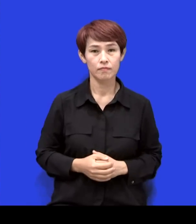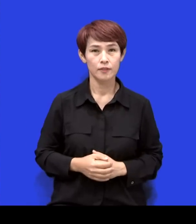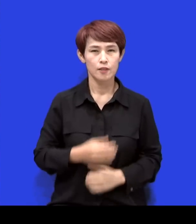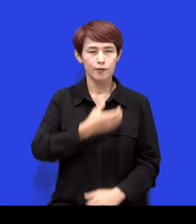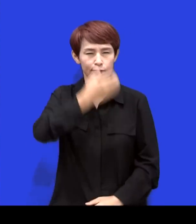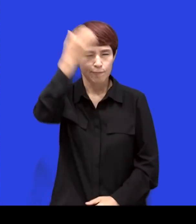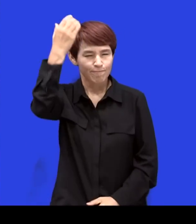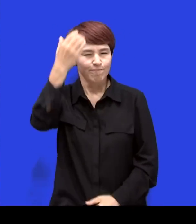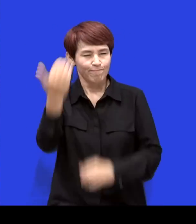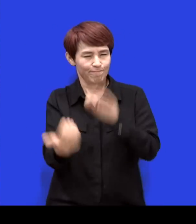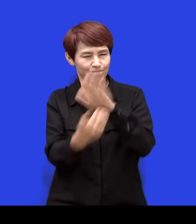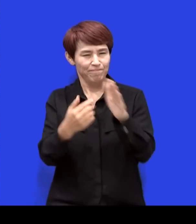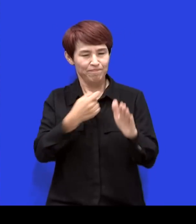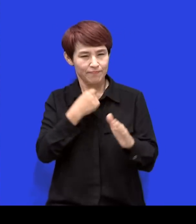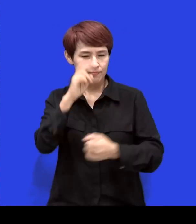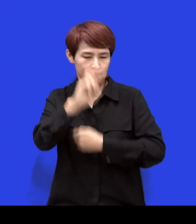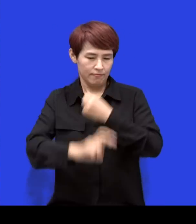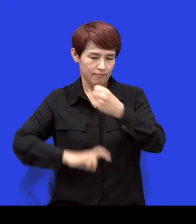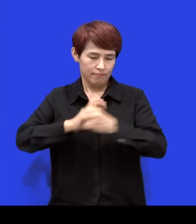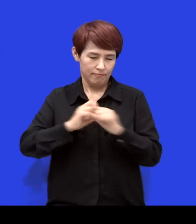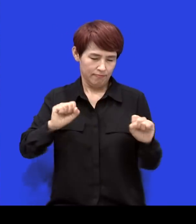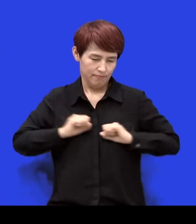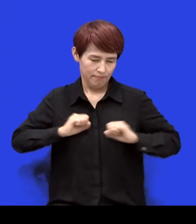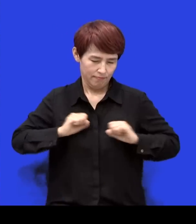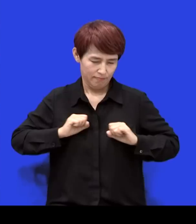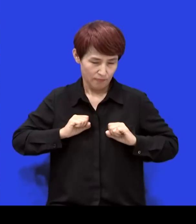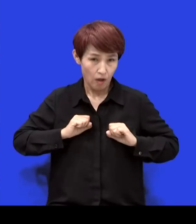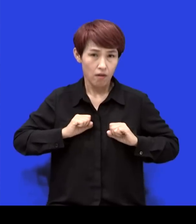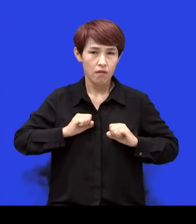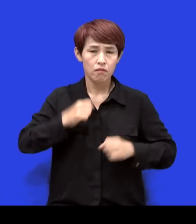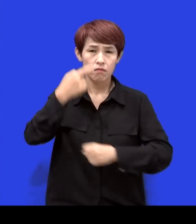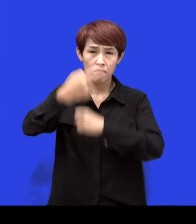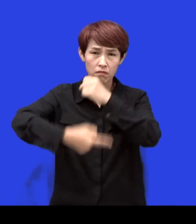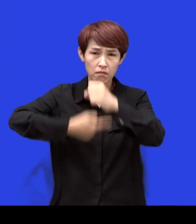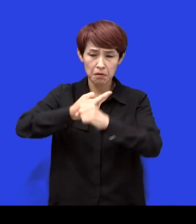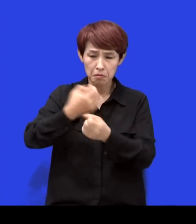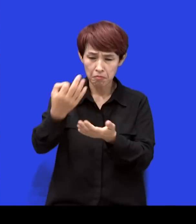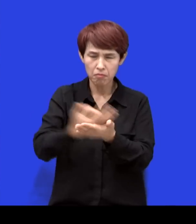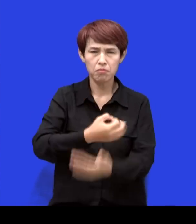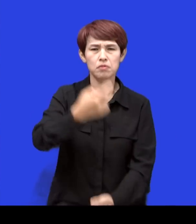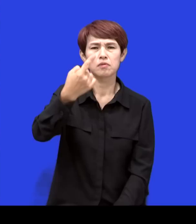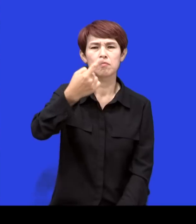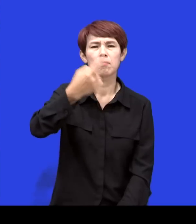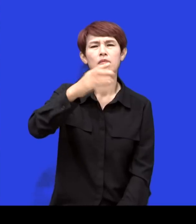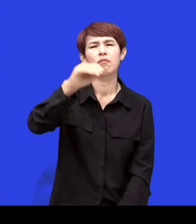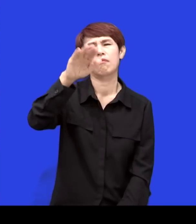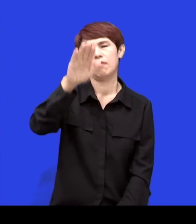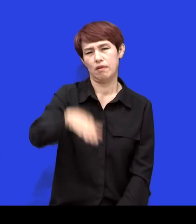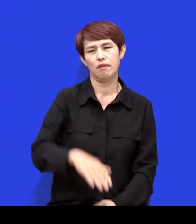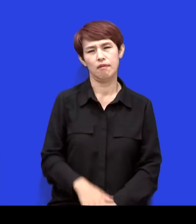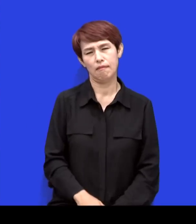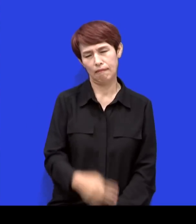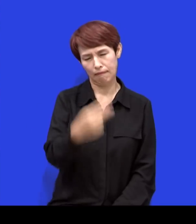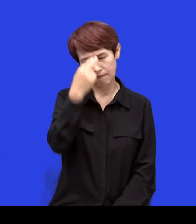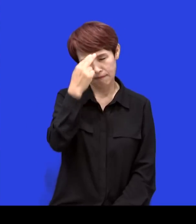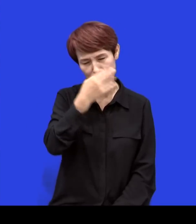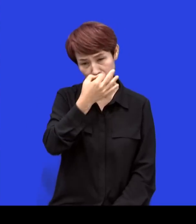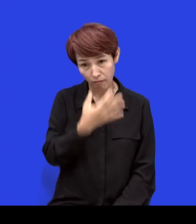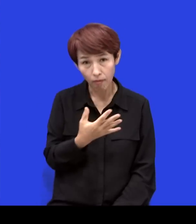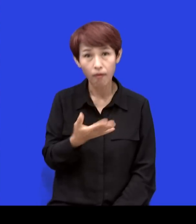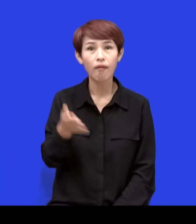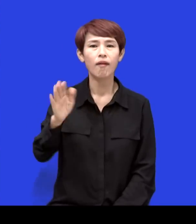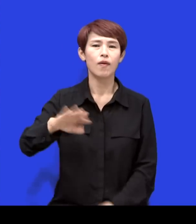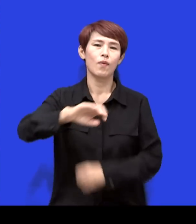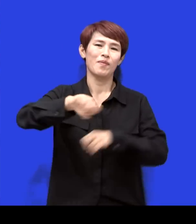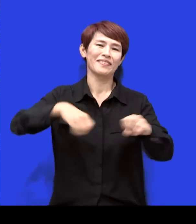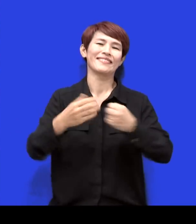동안 달려갔는데 그 20년 동안 연봉이 1,000만 원이 채 안 된 생활을 하셨다고 합니다. 네. 그 어려웠던 시간이 지금은 다 은혜라고